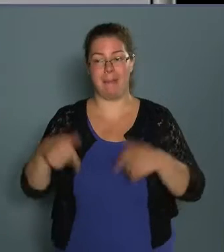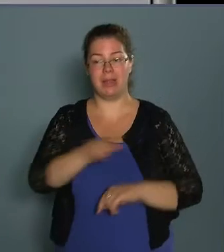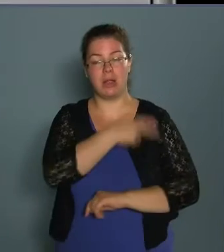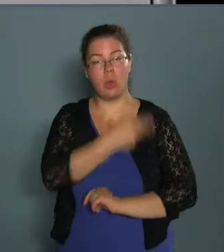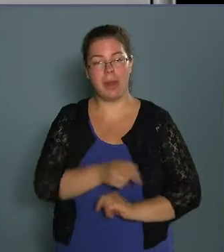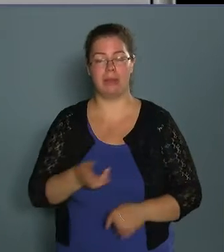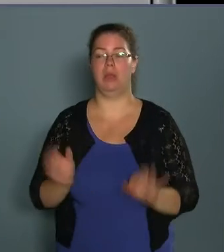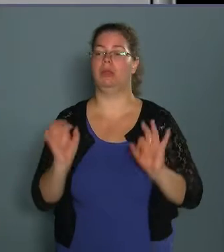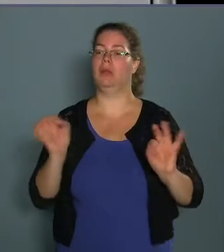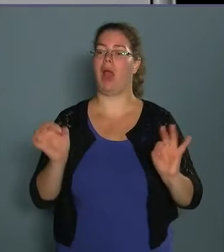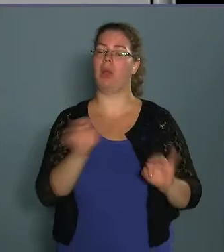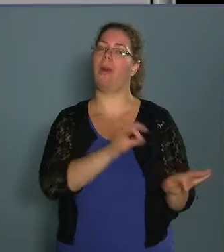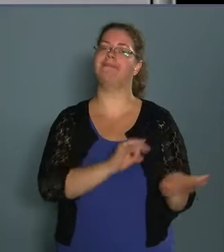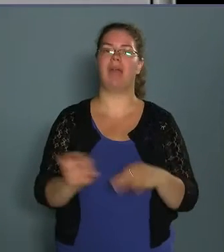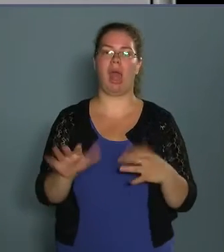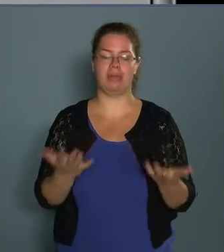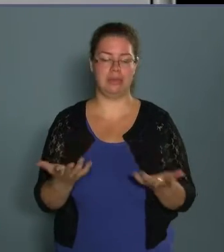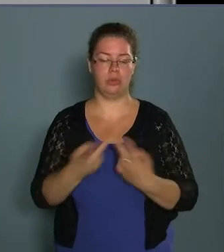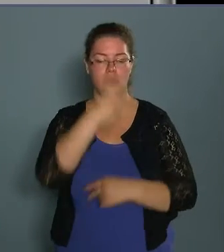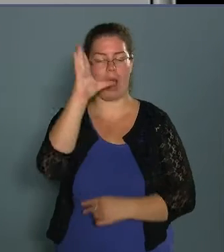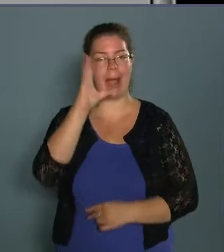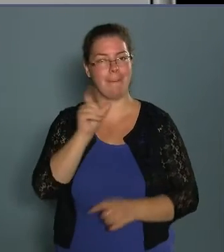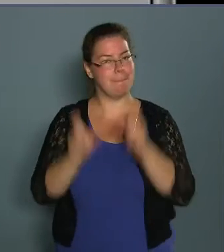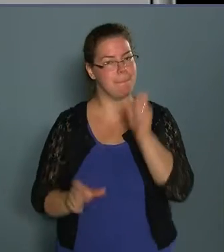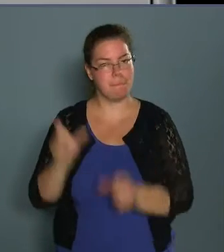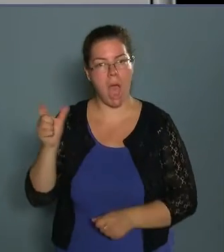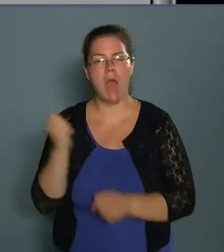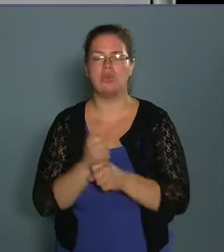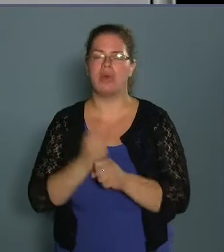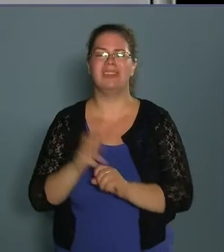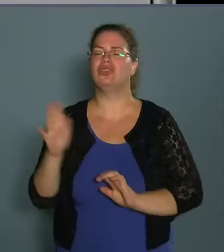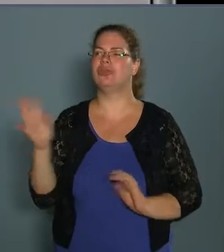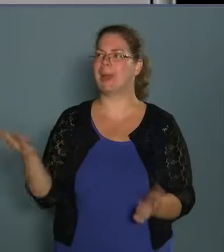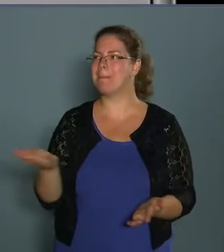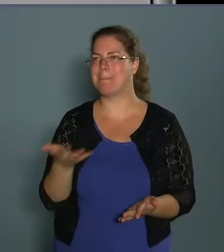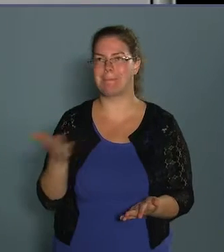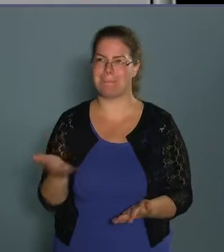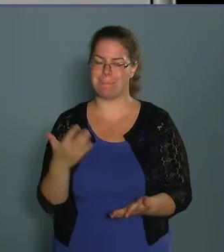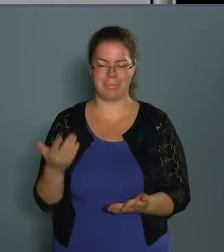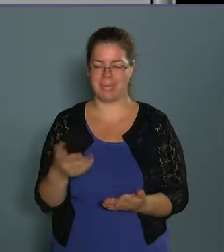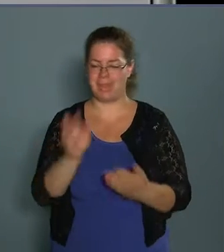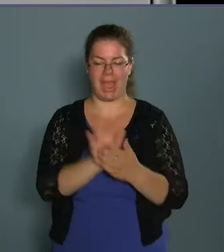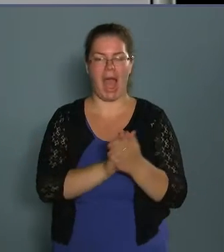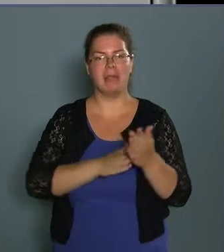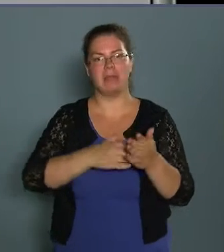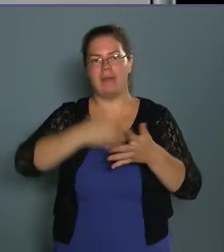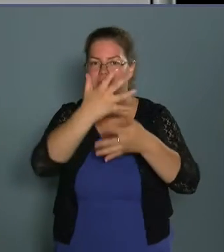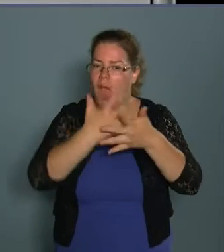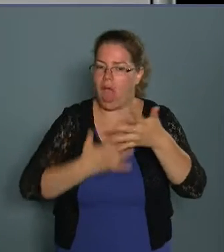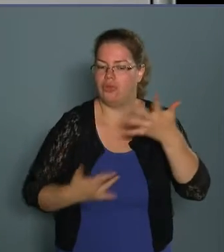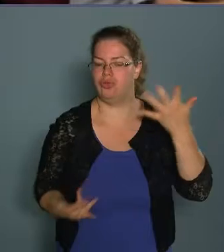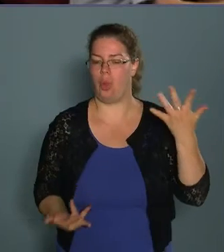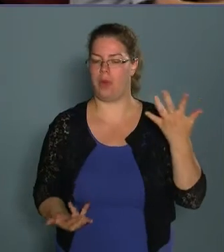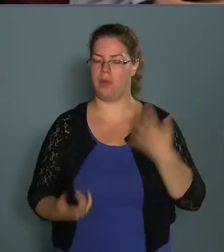jó néhány kiválóan felkészült szakember dolgozik, és én most hadd ne kezdjem